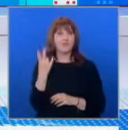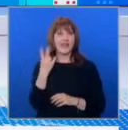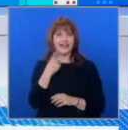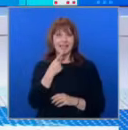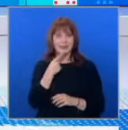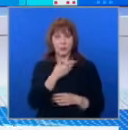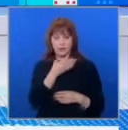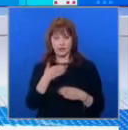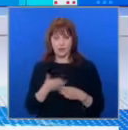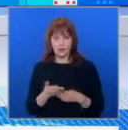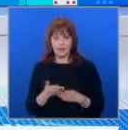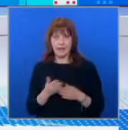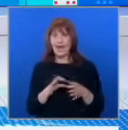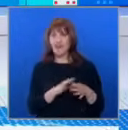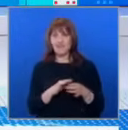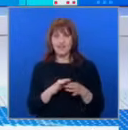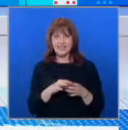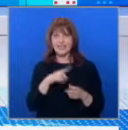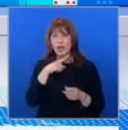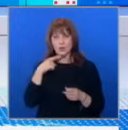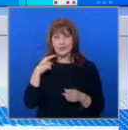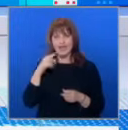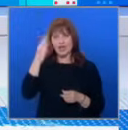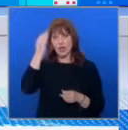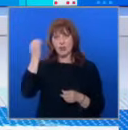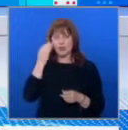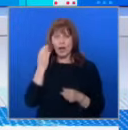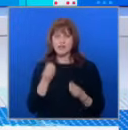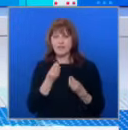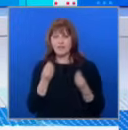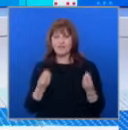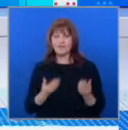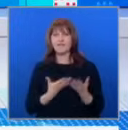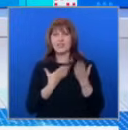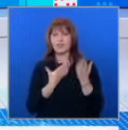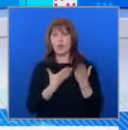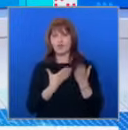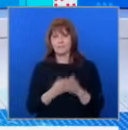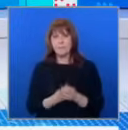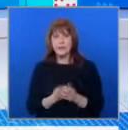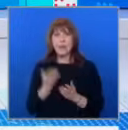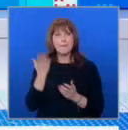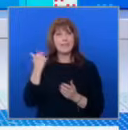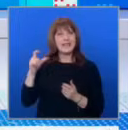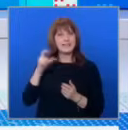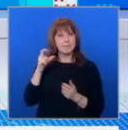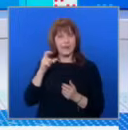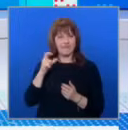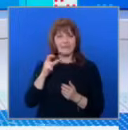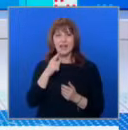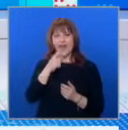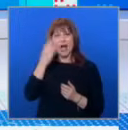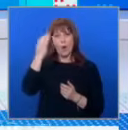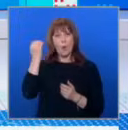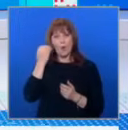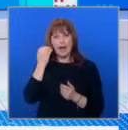2000-та година. Връзките между Русия и Северна Корея са във възход от началото на войната в Украина. Миналият септември Ким Чен Ун